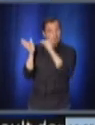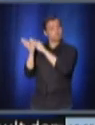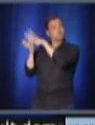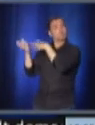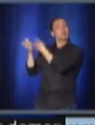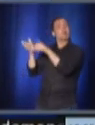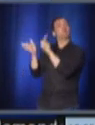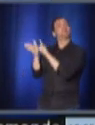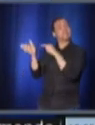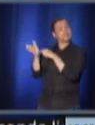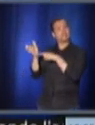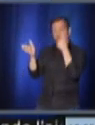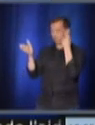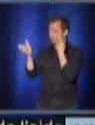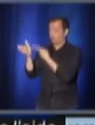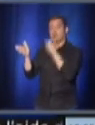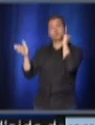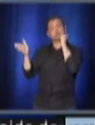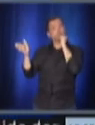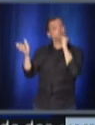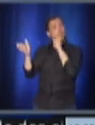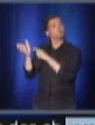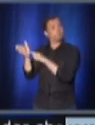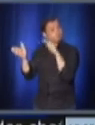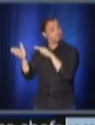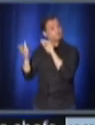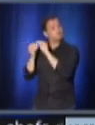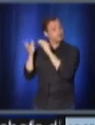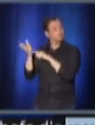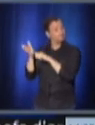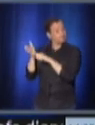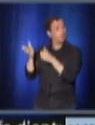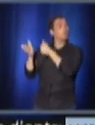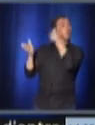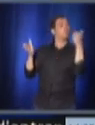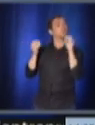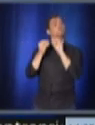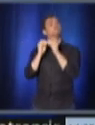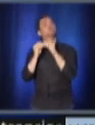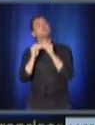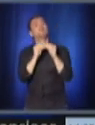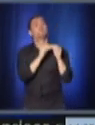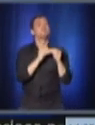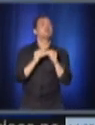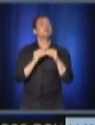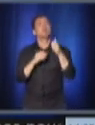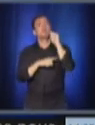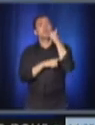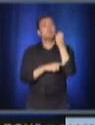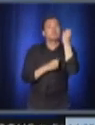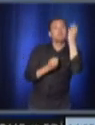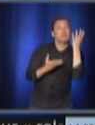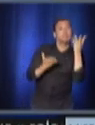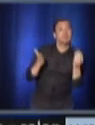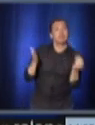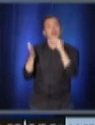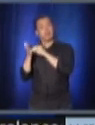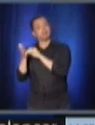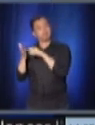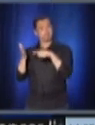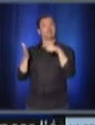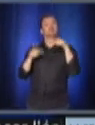Cette donnée, contrairement aux autres, par exemple, qui sont disponibles dans les 24 heures, elle est compilée deux jours